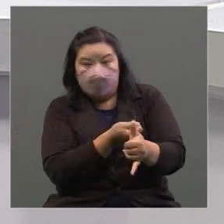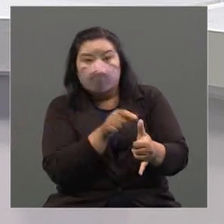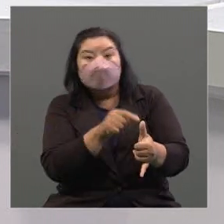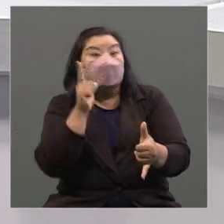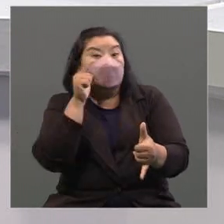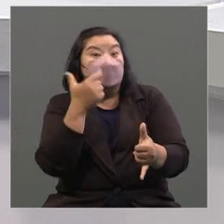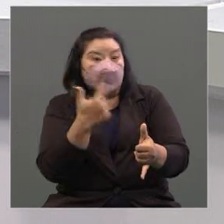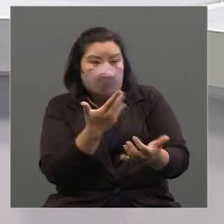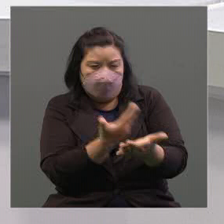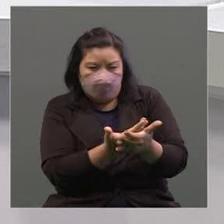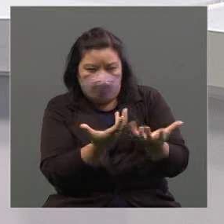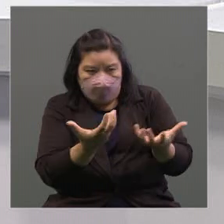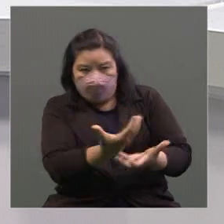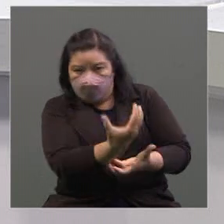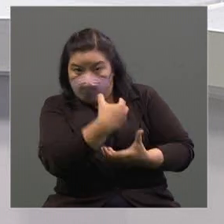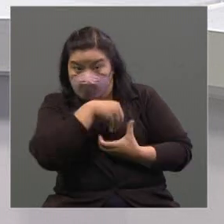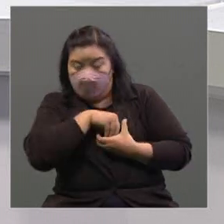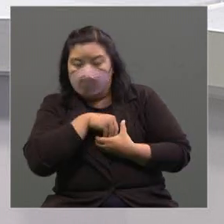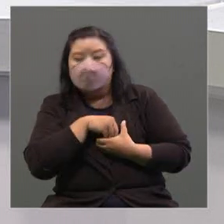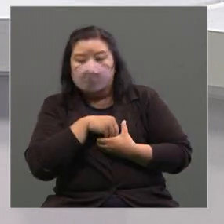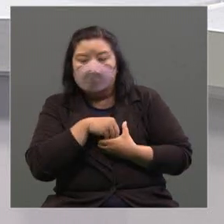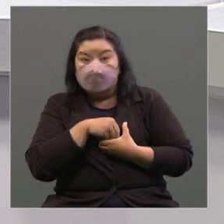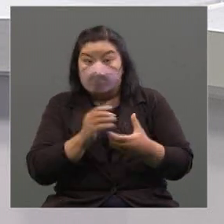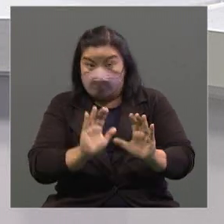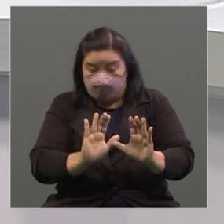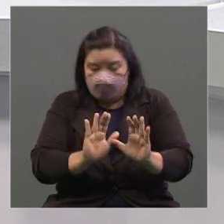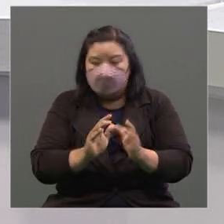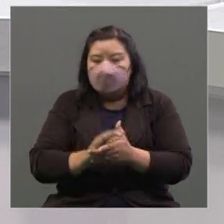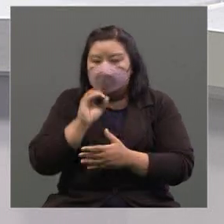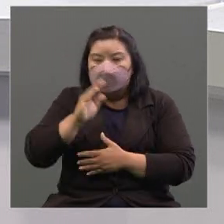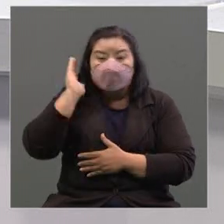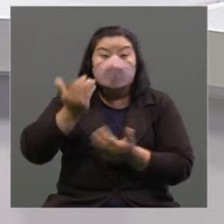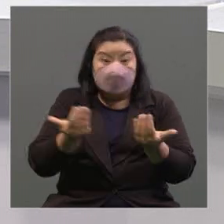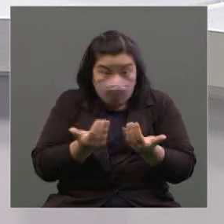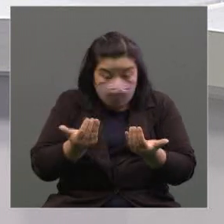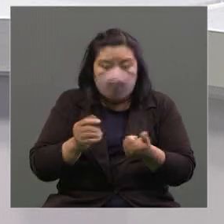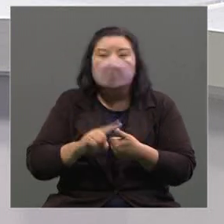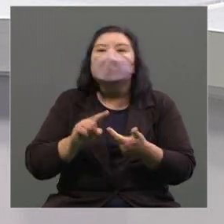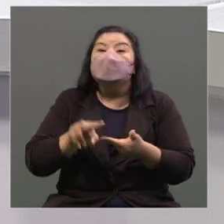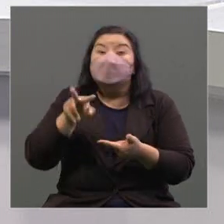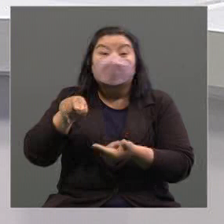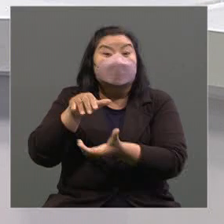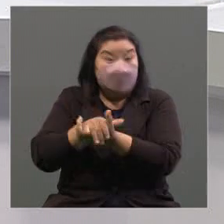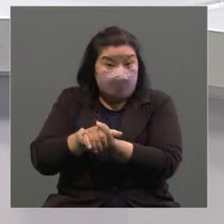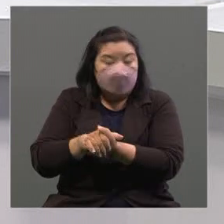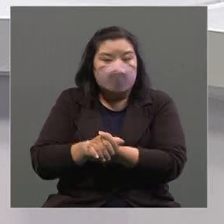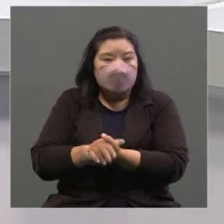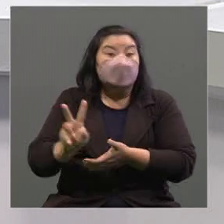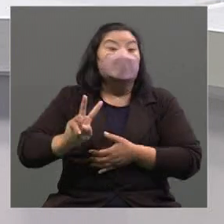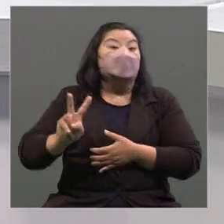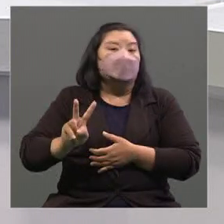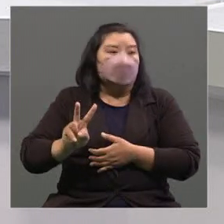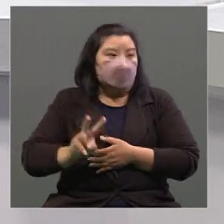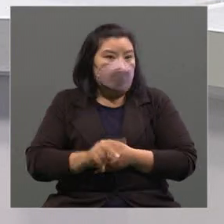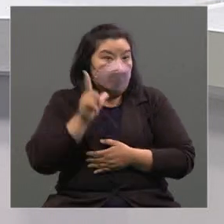าทรัพย์สินอะไรเนี่ยนะคะปรากฏว่าคือตอนแรกเนี่ยบอกว่าเป็นลูกชายแล้วก็ลูกสะใภ้ที่เป็นสองสามีภรรยากันที่จะ